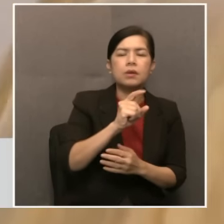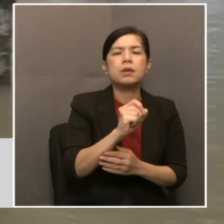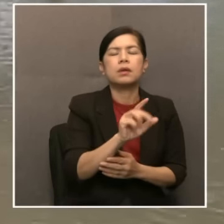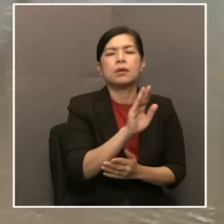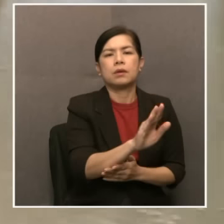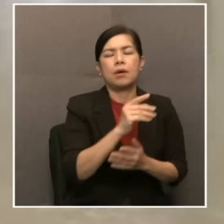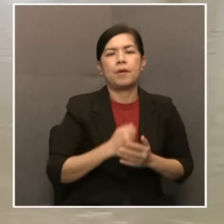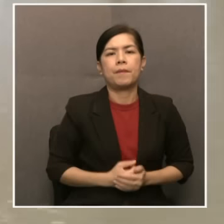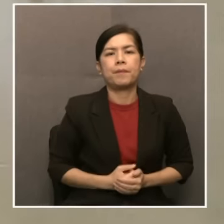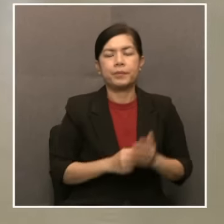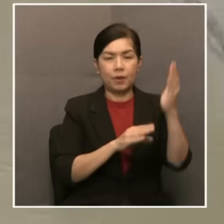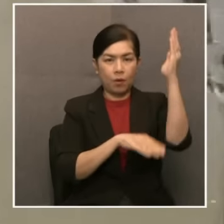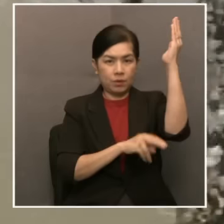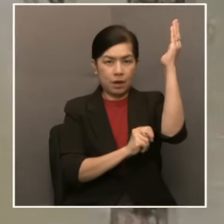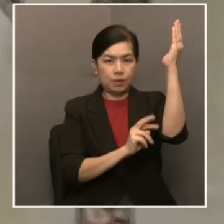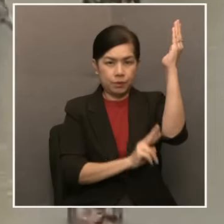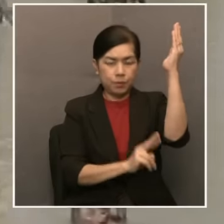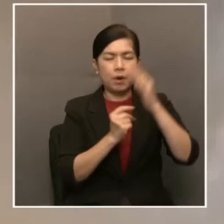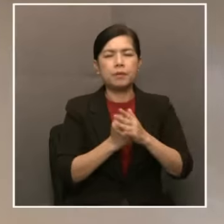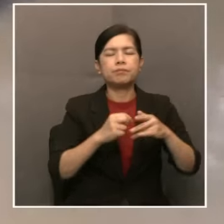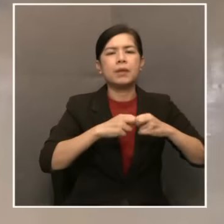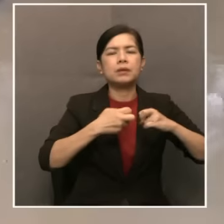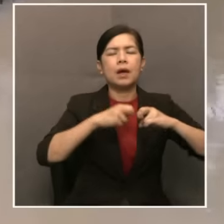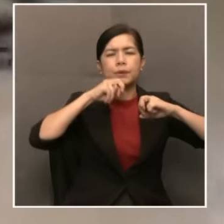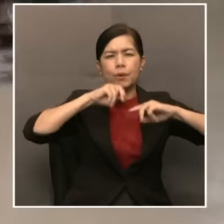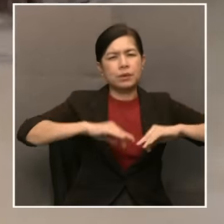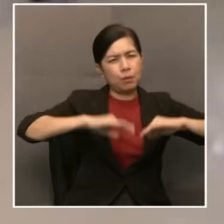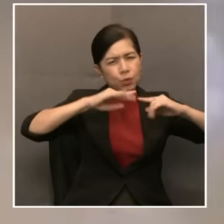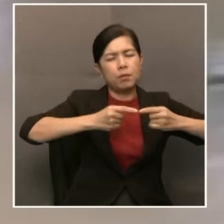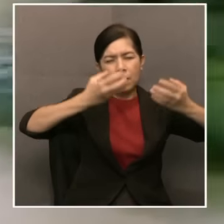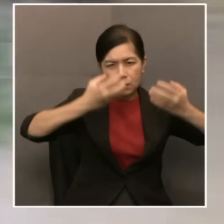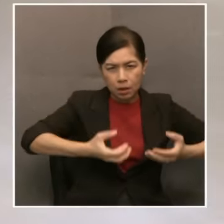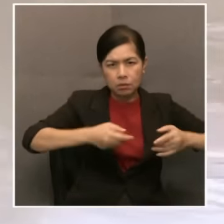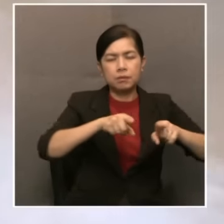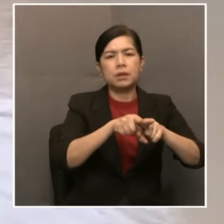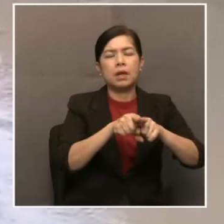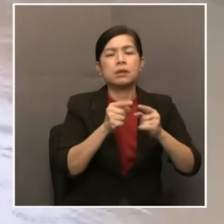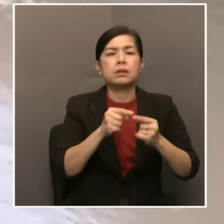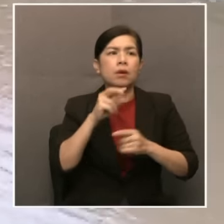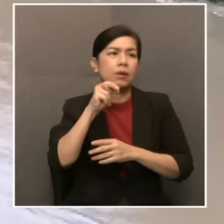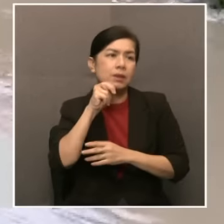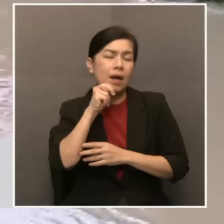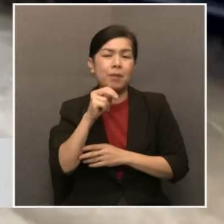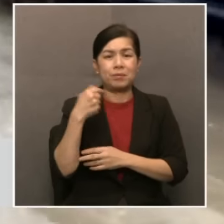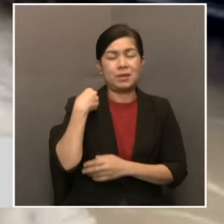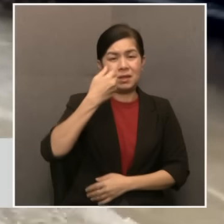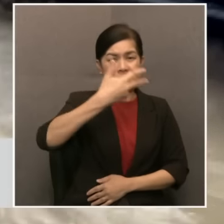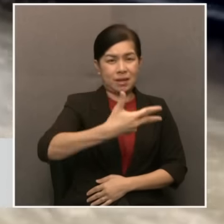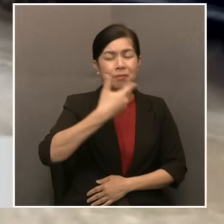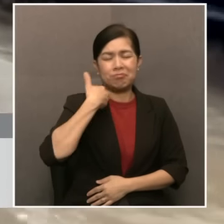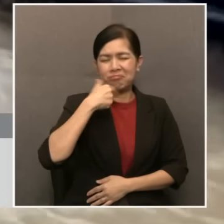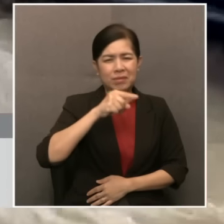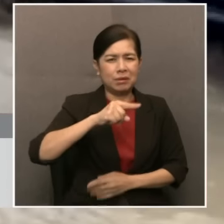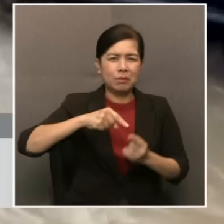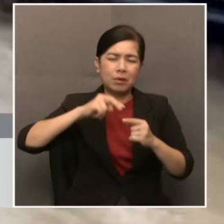ด้านจังหวัดนราธิวาสนะคะสถานการณ์อุทกภัยอยู่ในระดับวิกฤตแล้วหลังมวลน้ำจากลุ่มน้ำ3สายล้นต